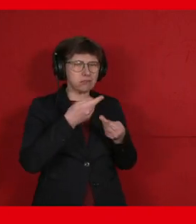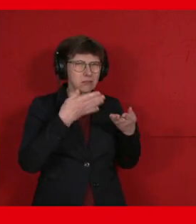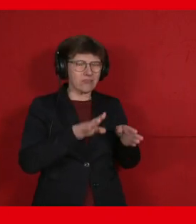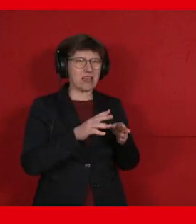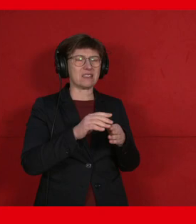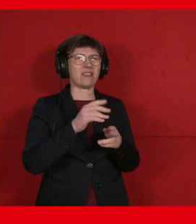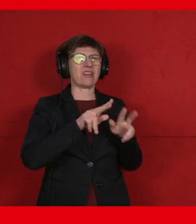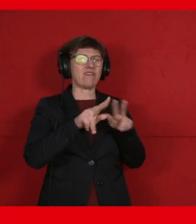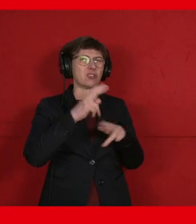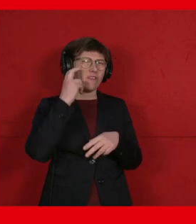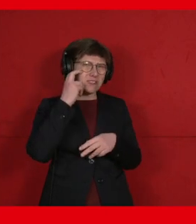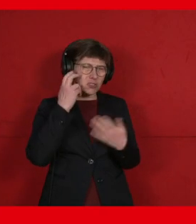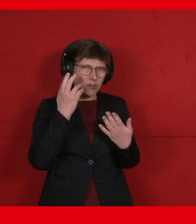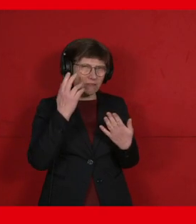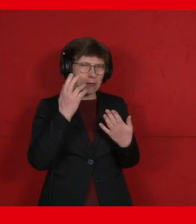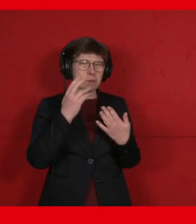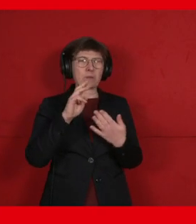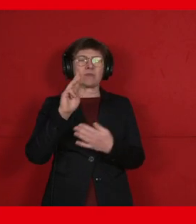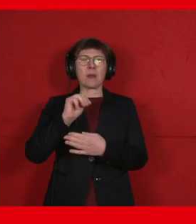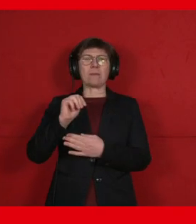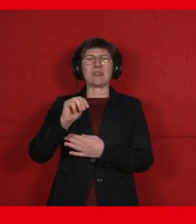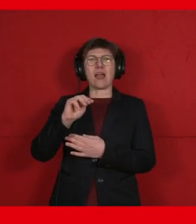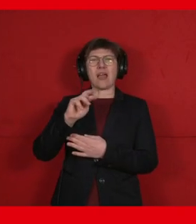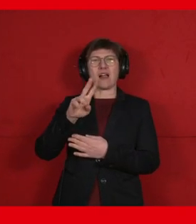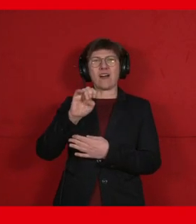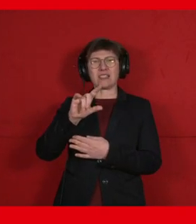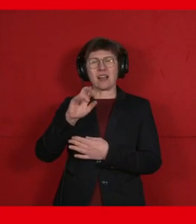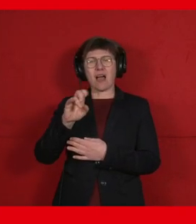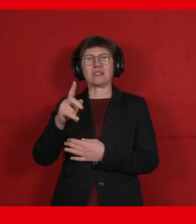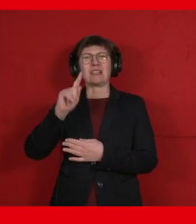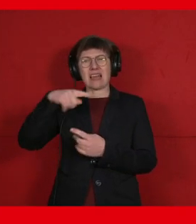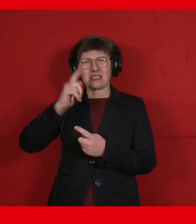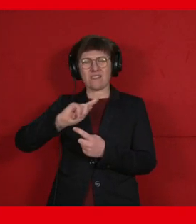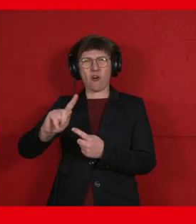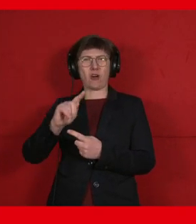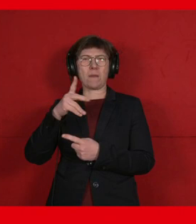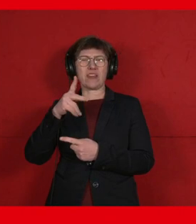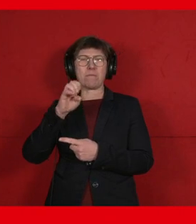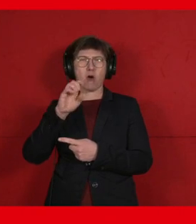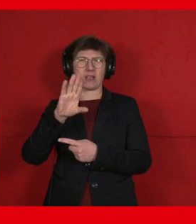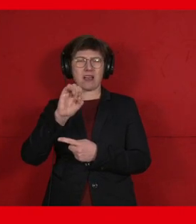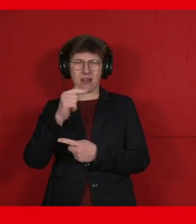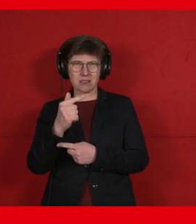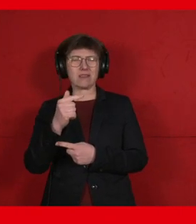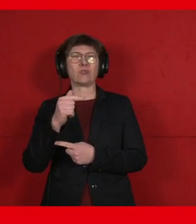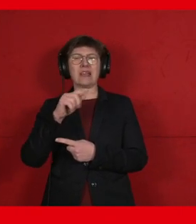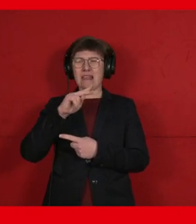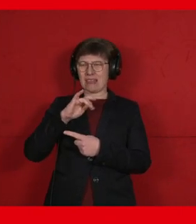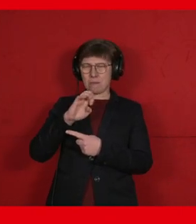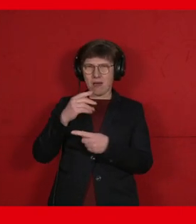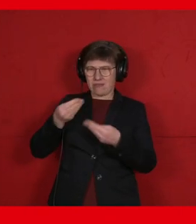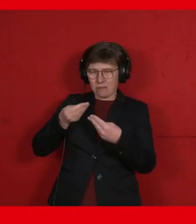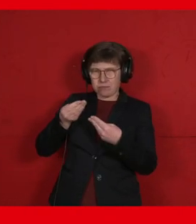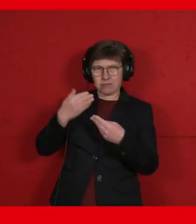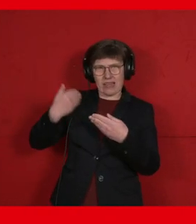mit Wirtschaftswissenschaftlern. Mit Michael werde ich nächste Woche einen Podcast machen. Mit Kai Niebert sind wir im